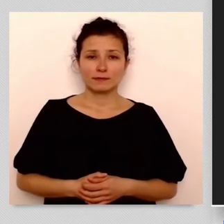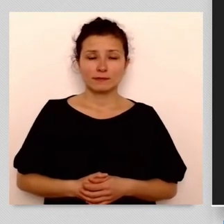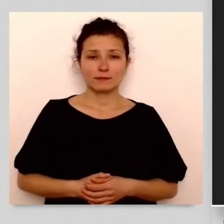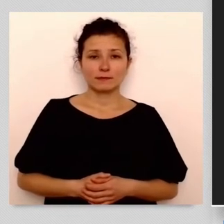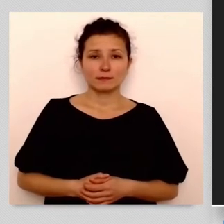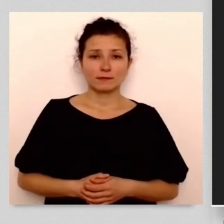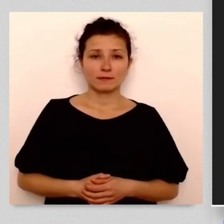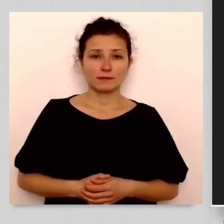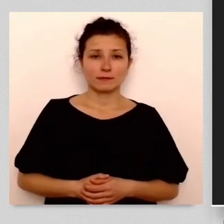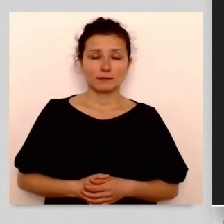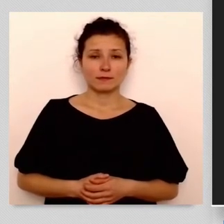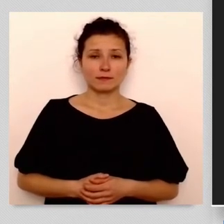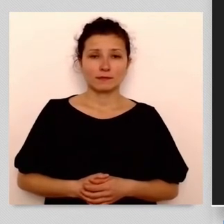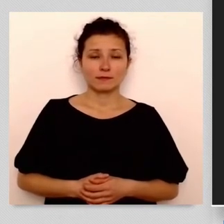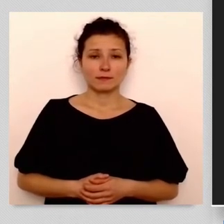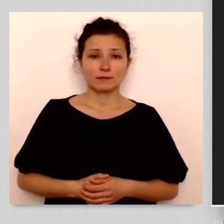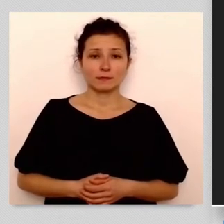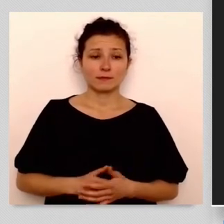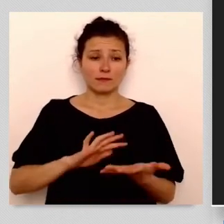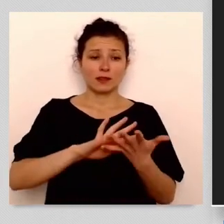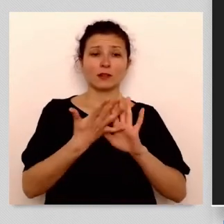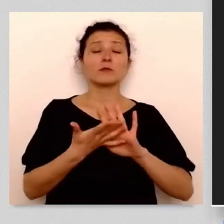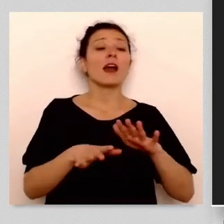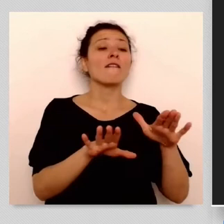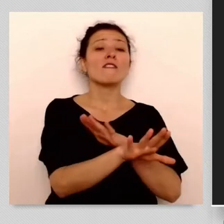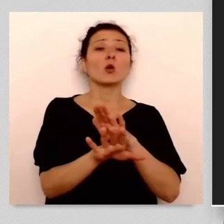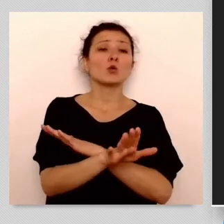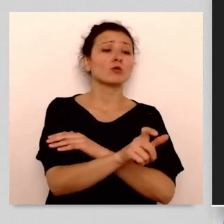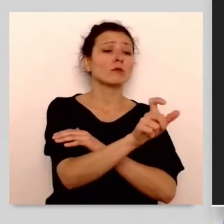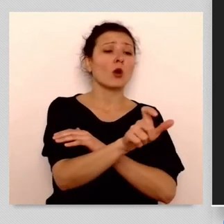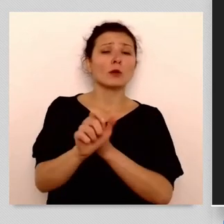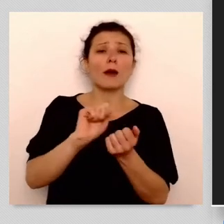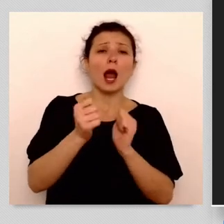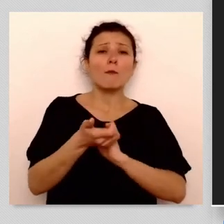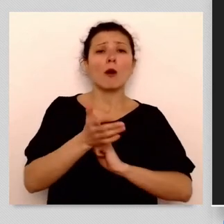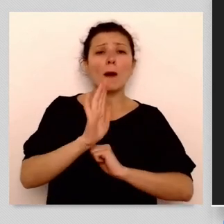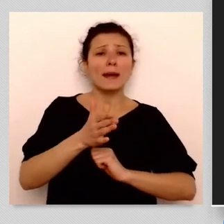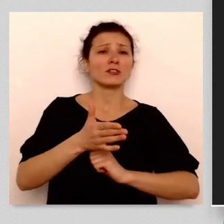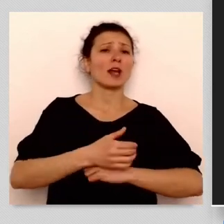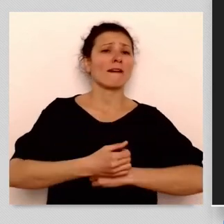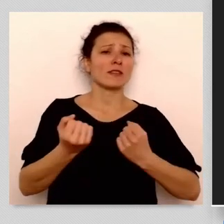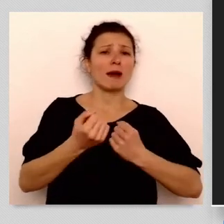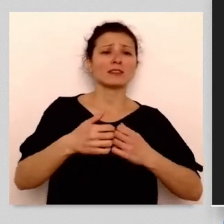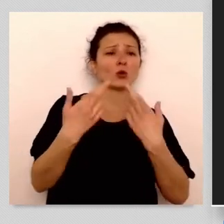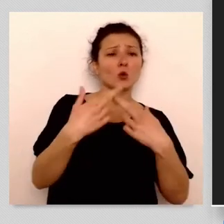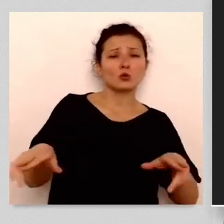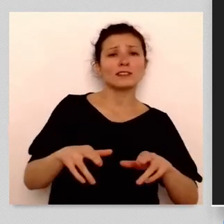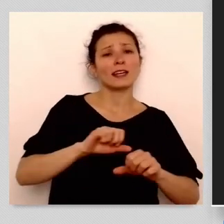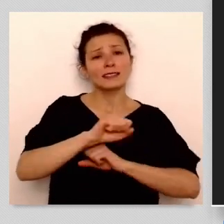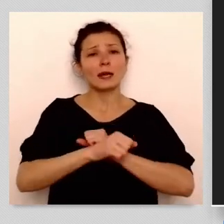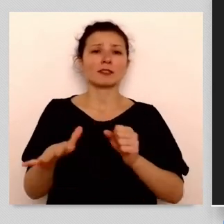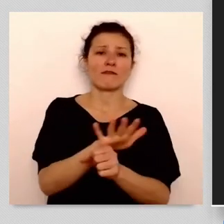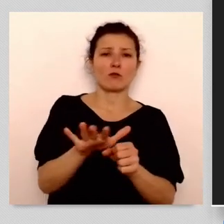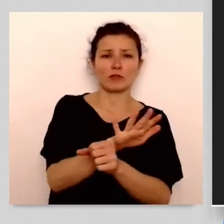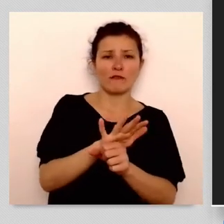będzie jakby pomijać kogoś, czy będzie wzmacniać różnice zamiast je zasypywać. Dlatego, że